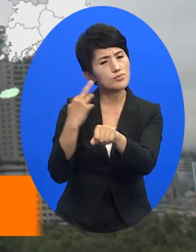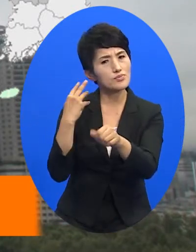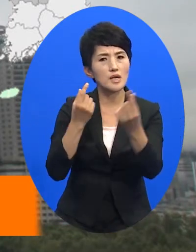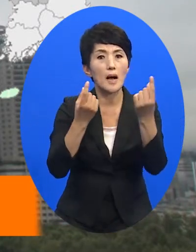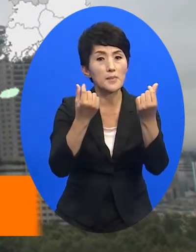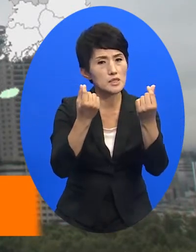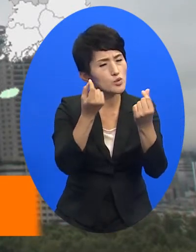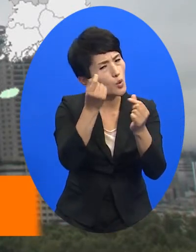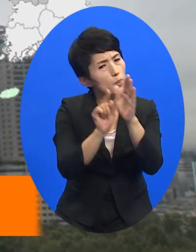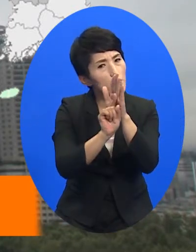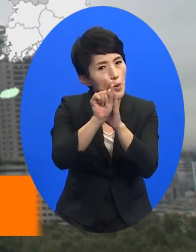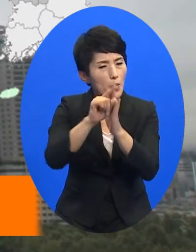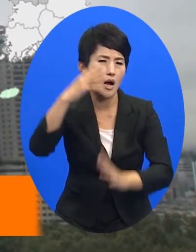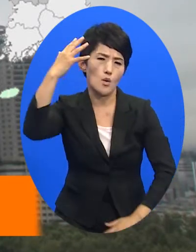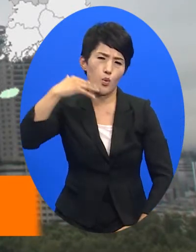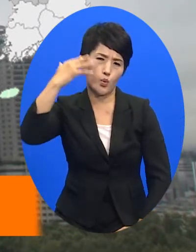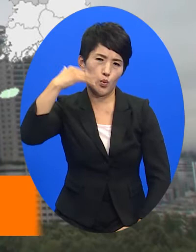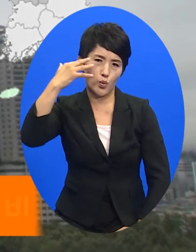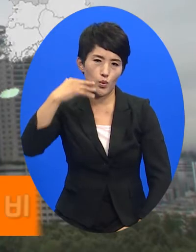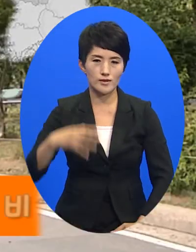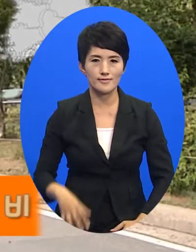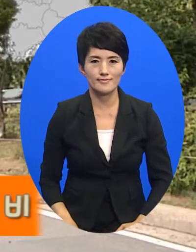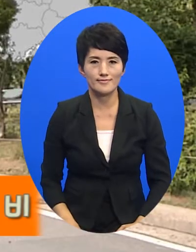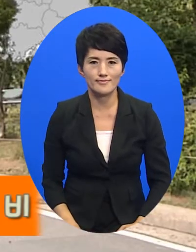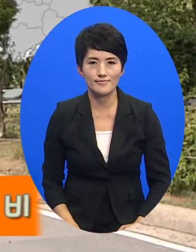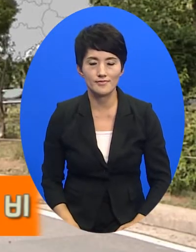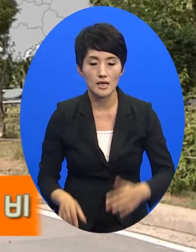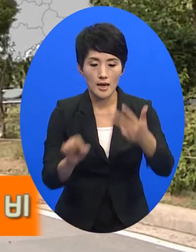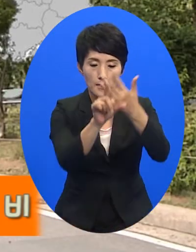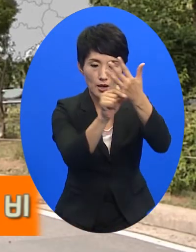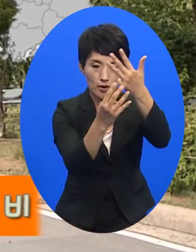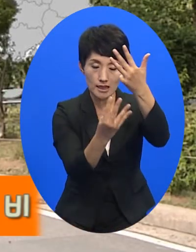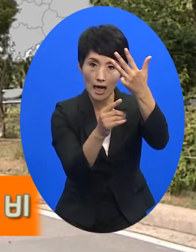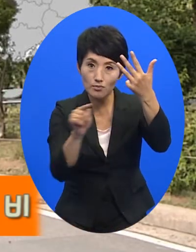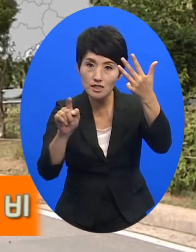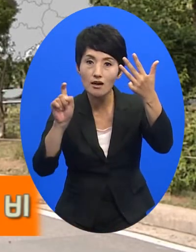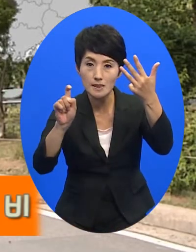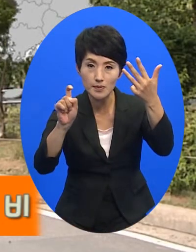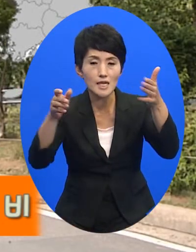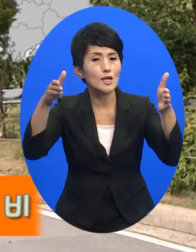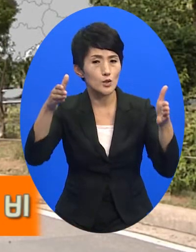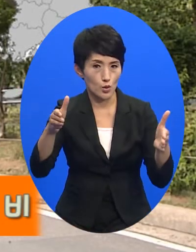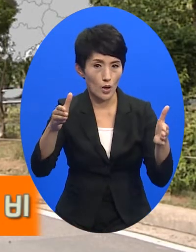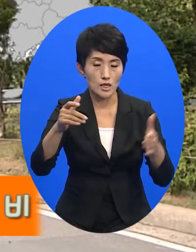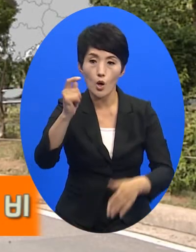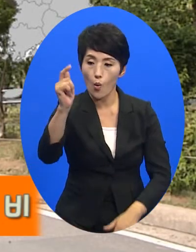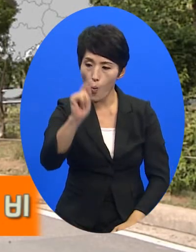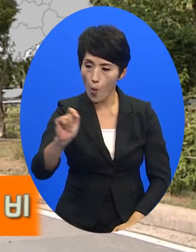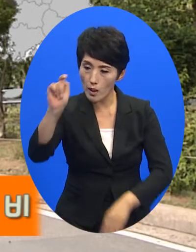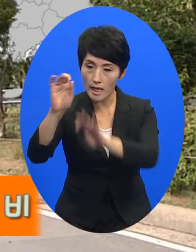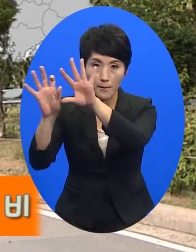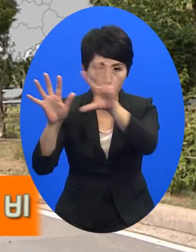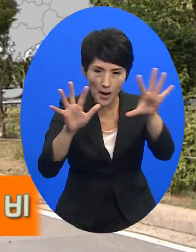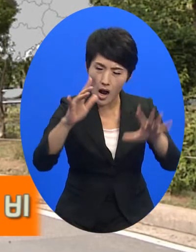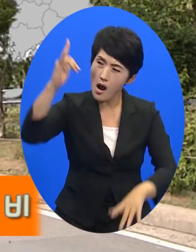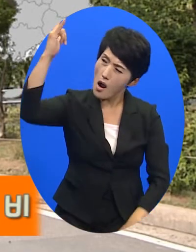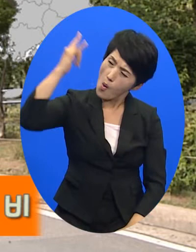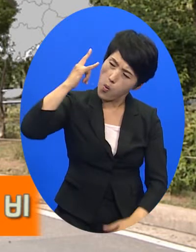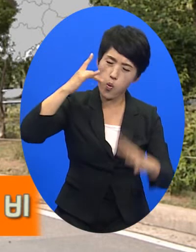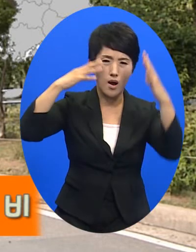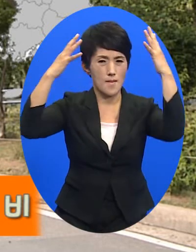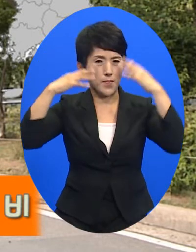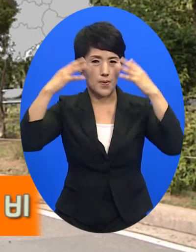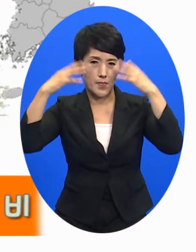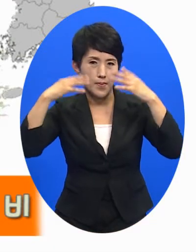비슷하거나 높아서 조금 더운 날이 되겠습니다. 8월 4일부터 10일까지는 고기압의 영향을 받아 무더운 날씨를